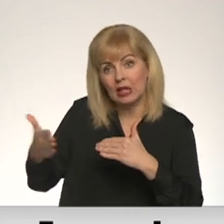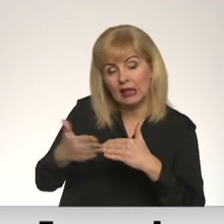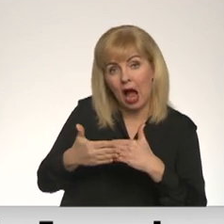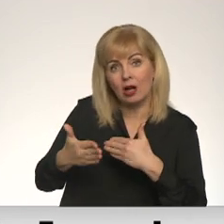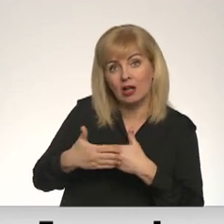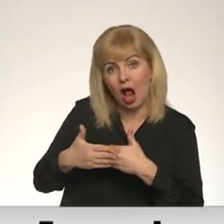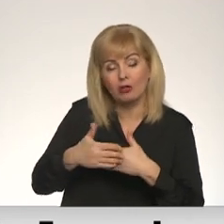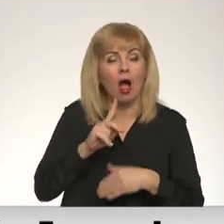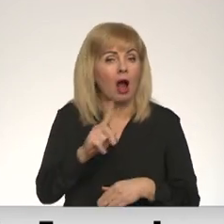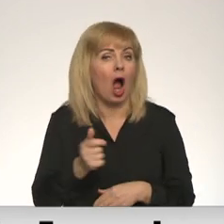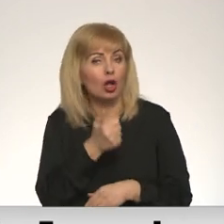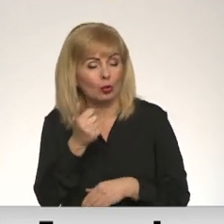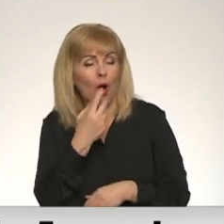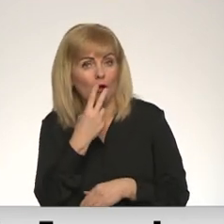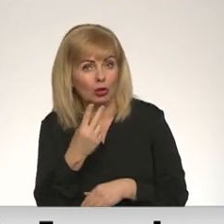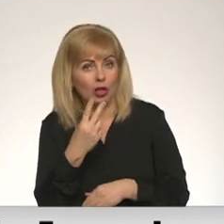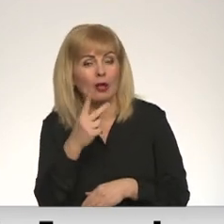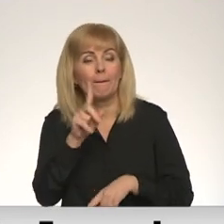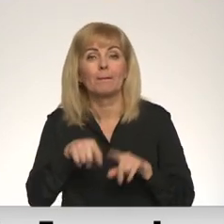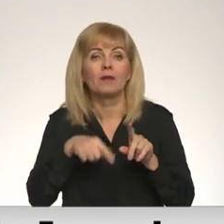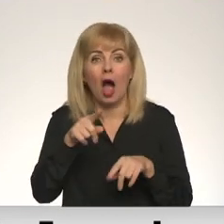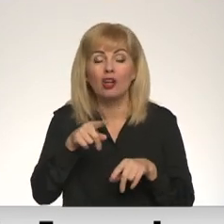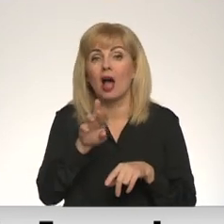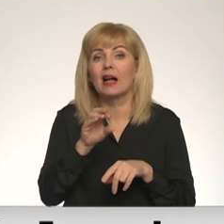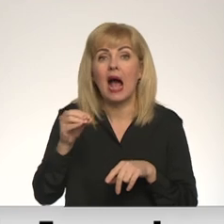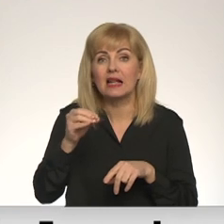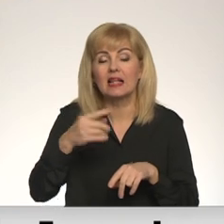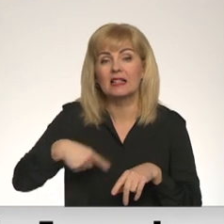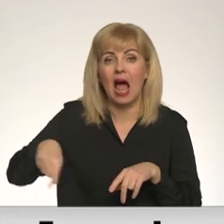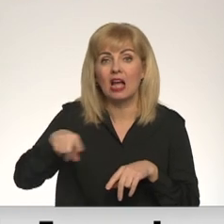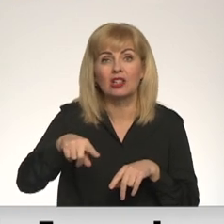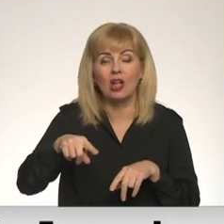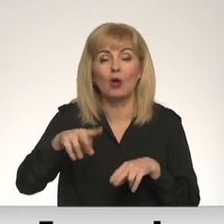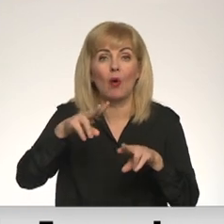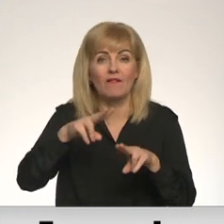gandrīz katru gadu, taču dažādās Rāznas apkārtnes vietās.